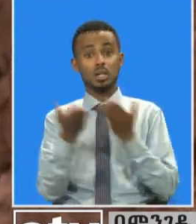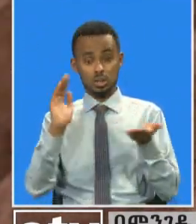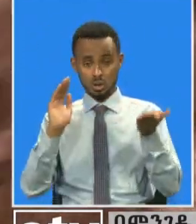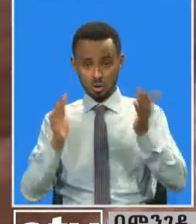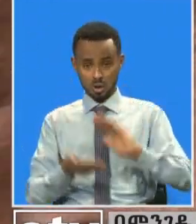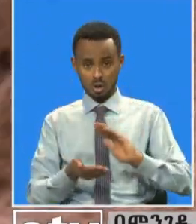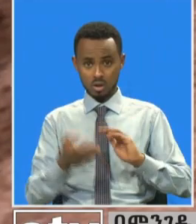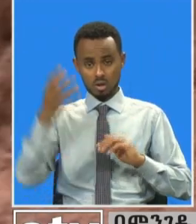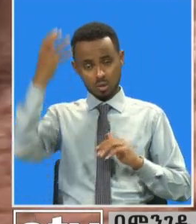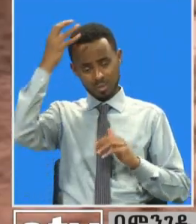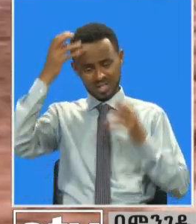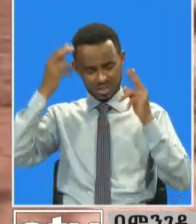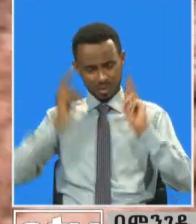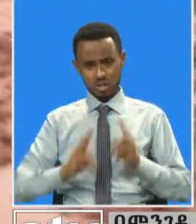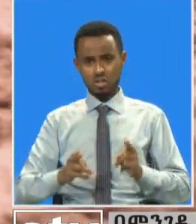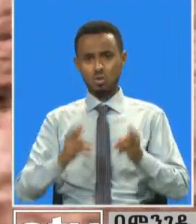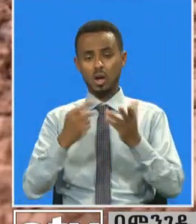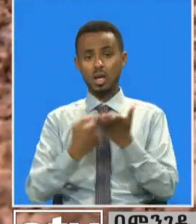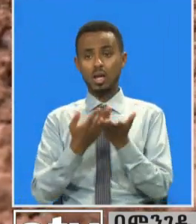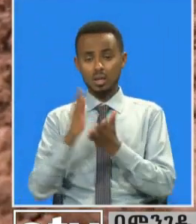ስለሆነ መንግስት በአስቸኳይ